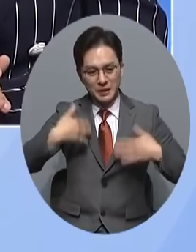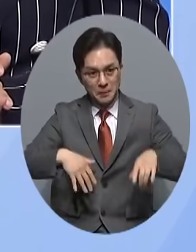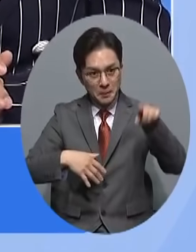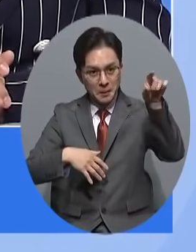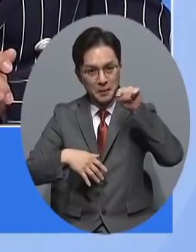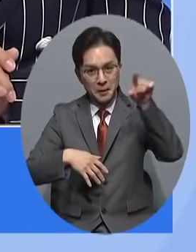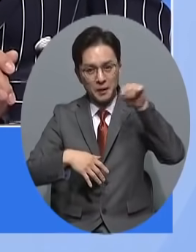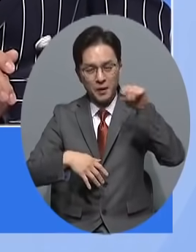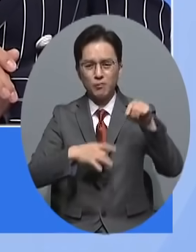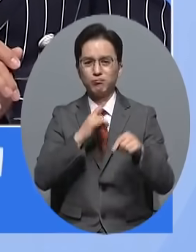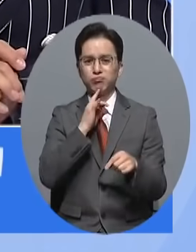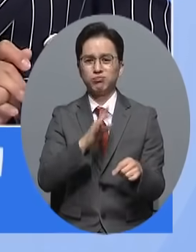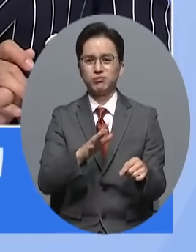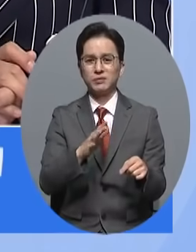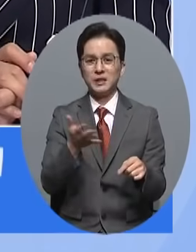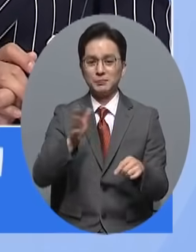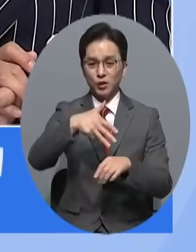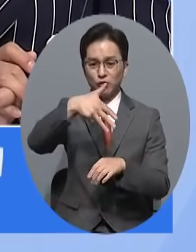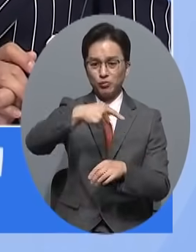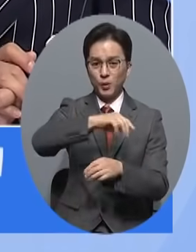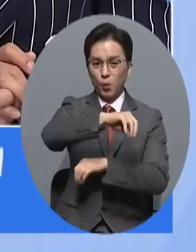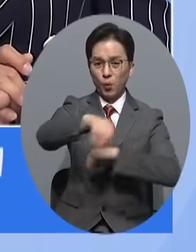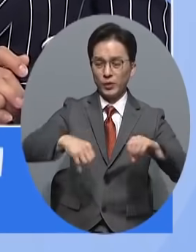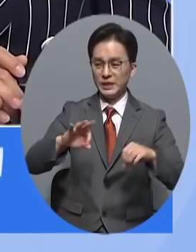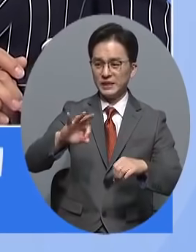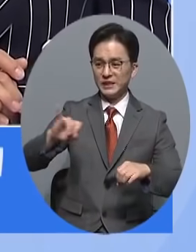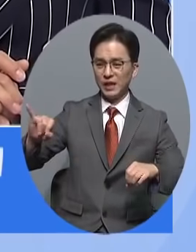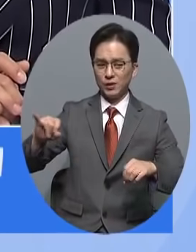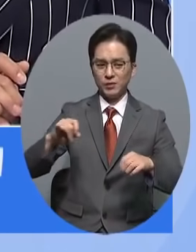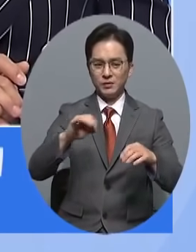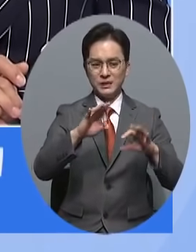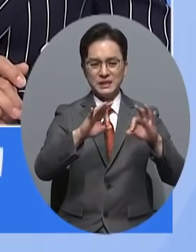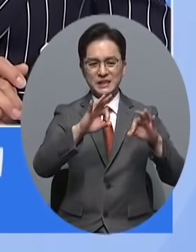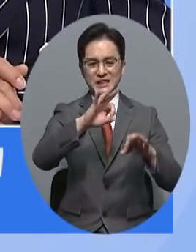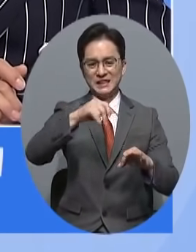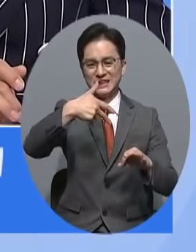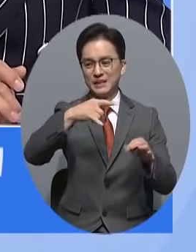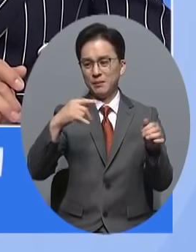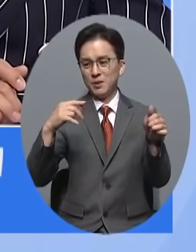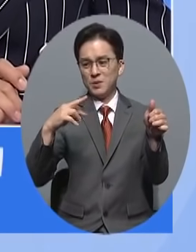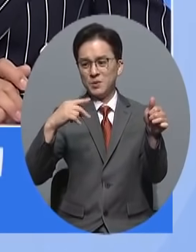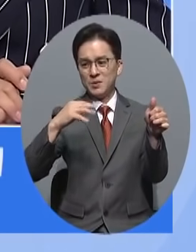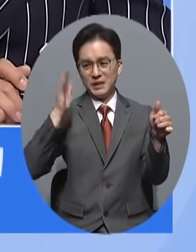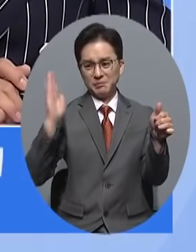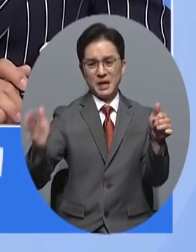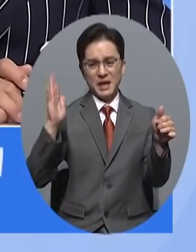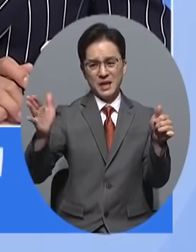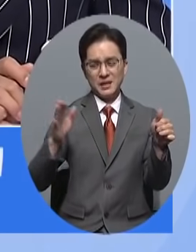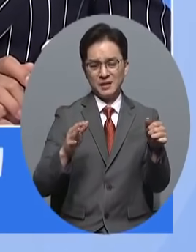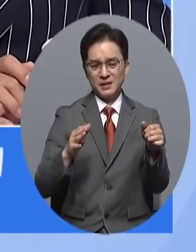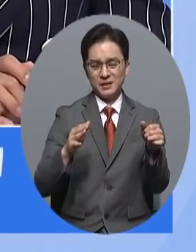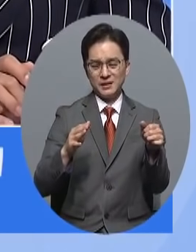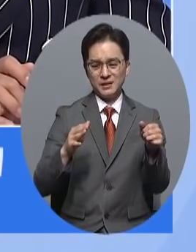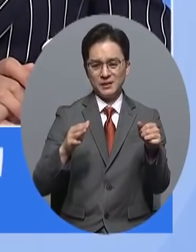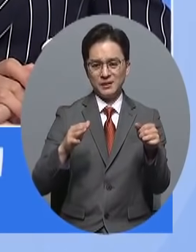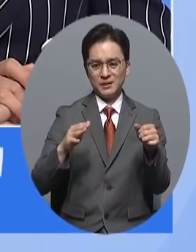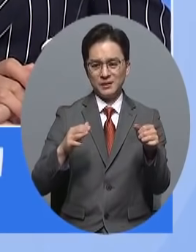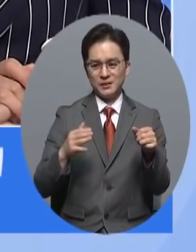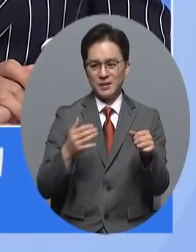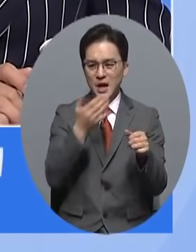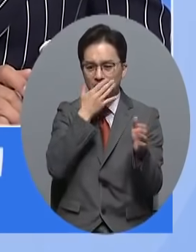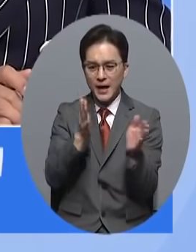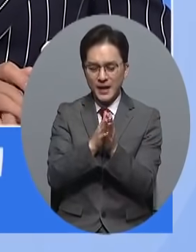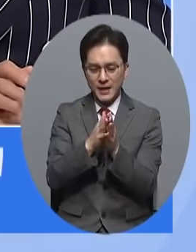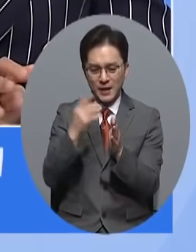있단 말이죠. 예. 저는 이런 것들이 물론 이제 내부 경선에서는 상당히 이제 뭐 당원 지지층으로부터 높은 뭐 지지나 혹은 이재명 후보에 대한 어떤